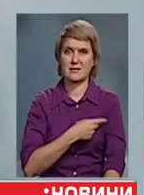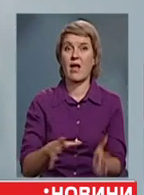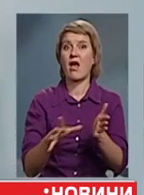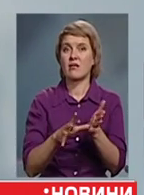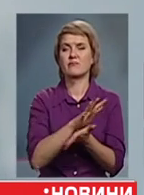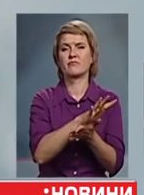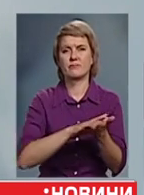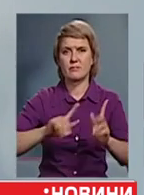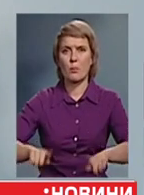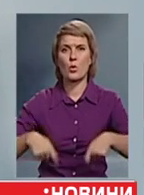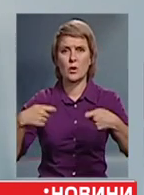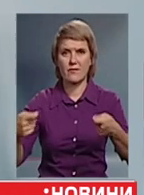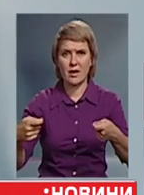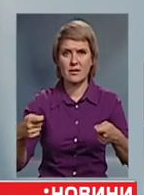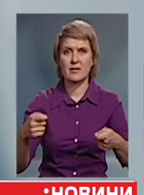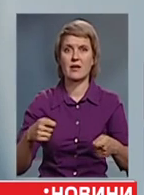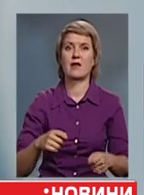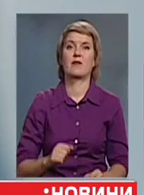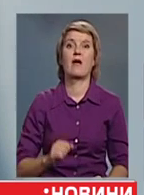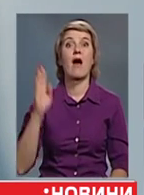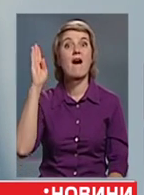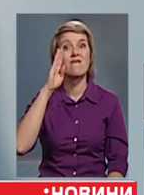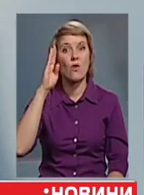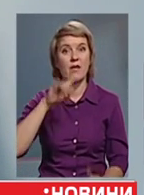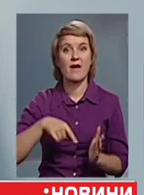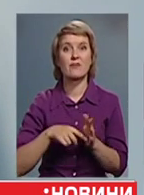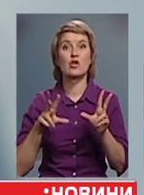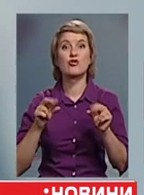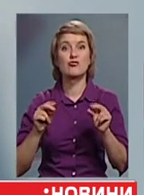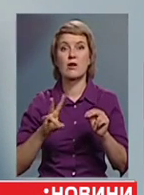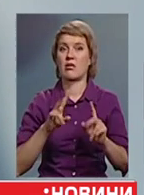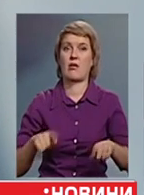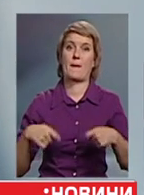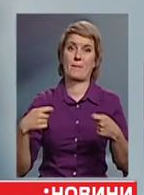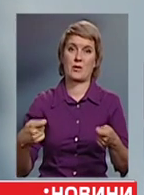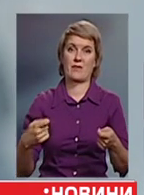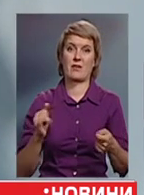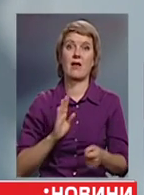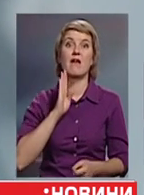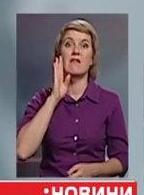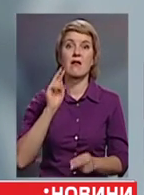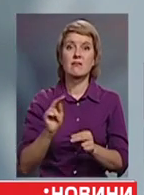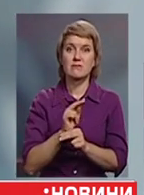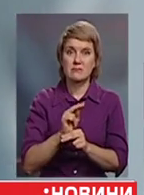подавати. Цілу ніч вода в Щастя не подавалася. Над ранок тільки зробили ремонт, відновили подачу води.